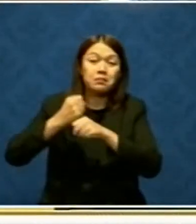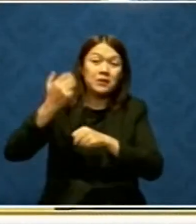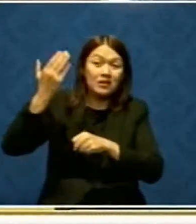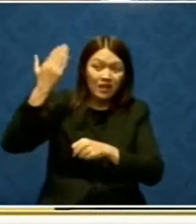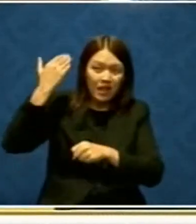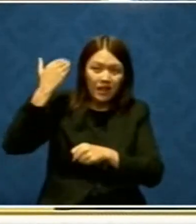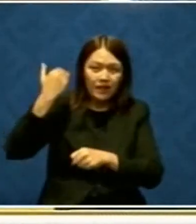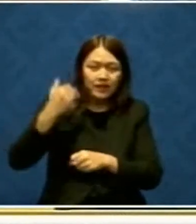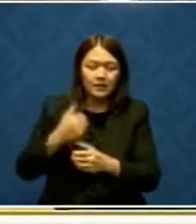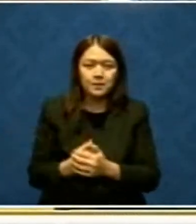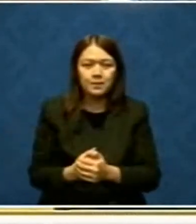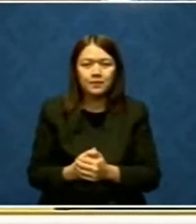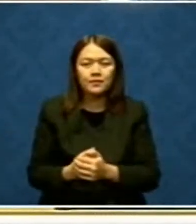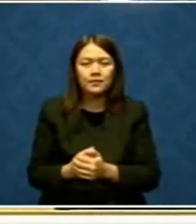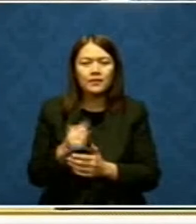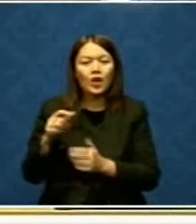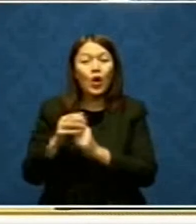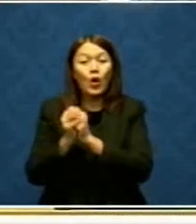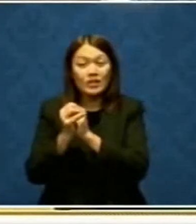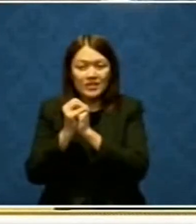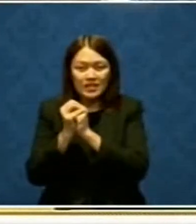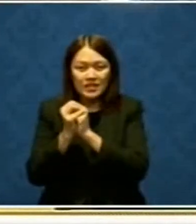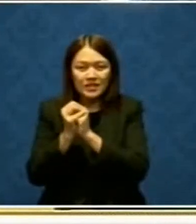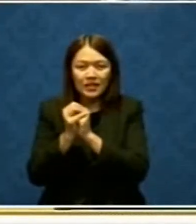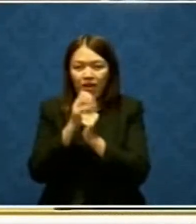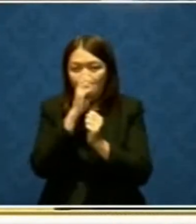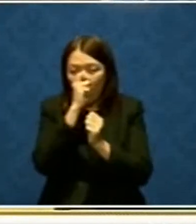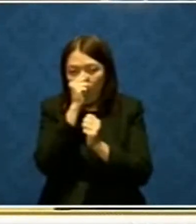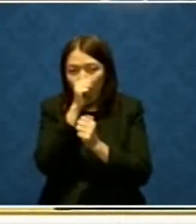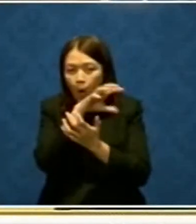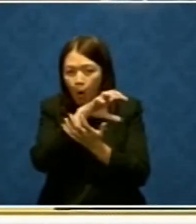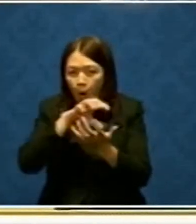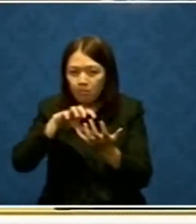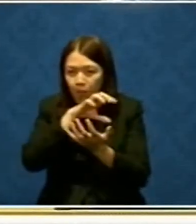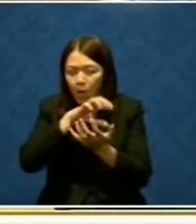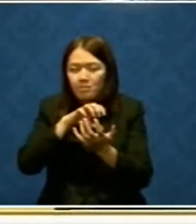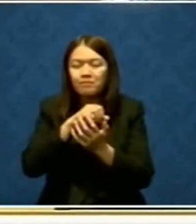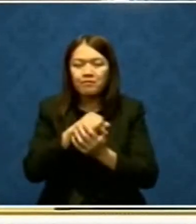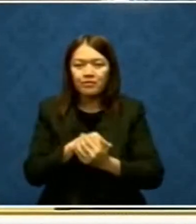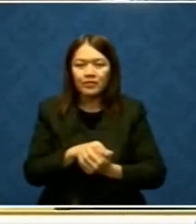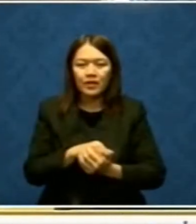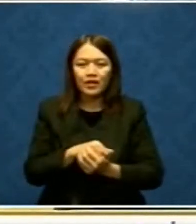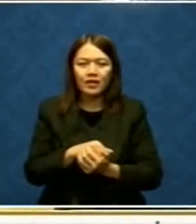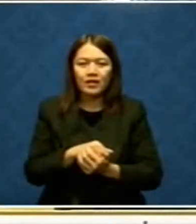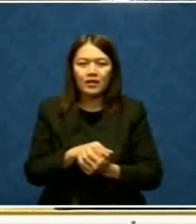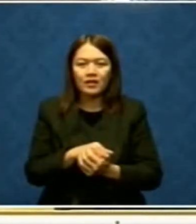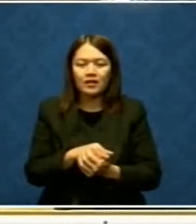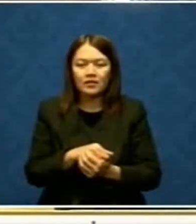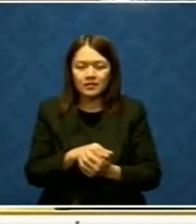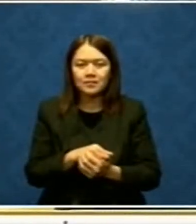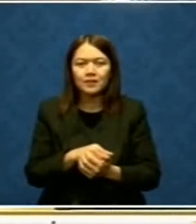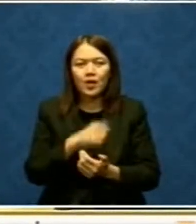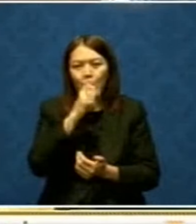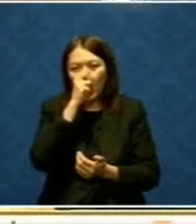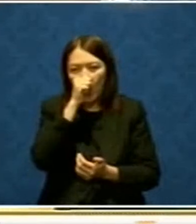เรือดำน้ำชั้นหมิงของจีนครับใช้เครื่องยนต์ที่ลอกเลียนแบบมาจากโซเวียตแบบที่เราเนี่ยแบบที่เขากำลังทำอยู่นี่แหละครับเกิดผิดพลาดระหว่างการท